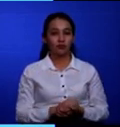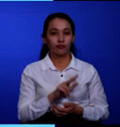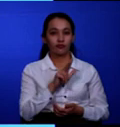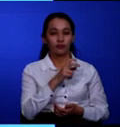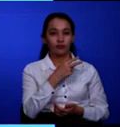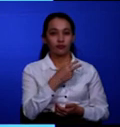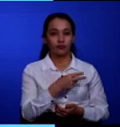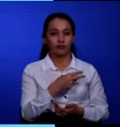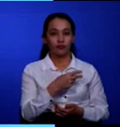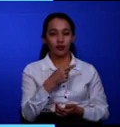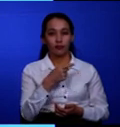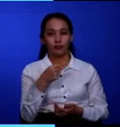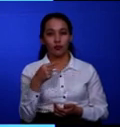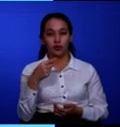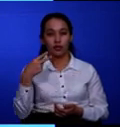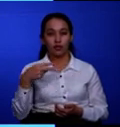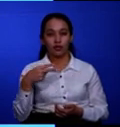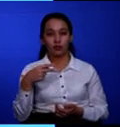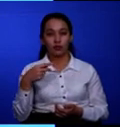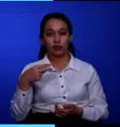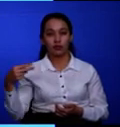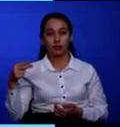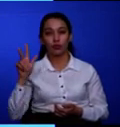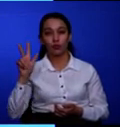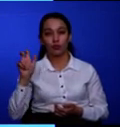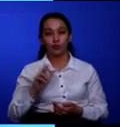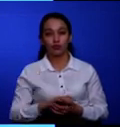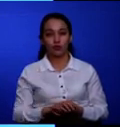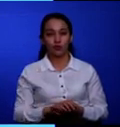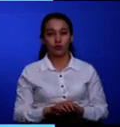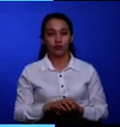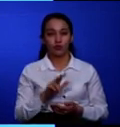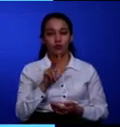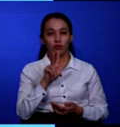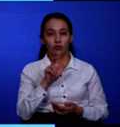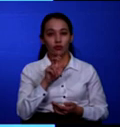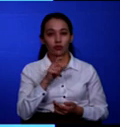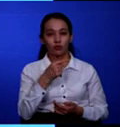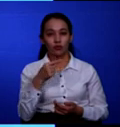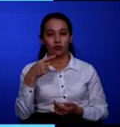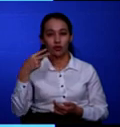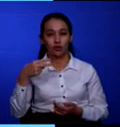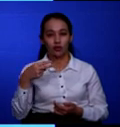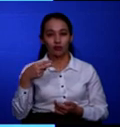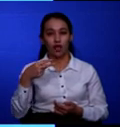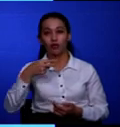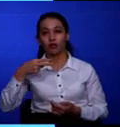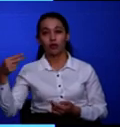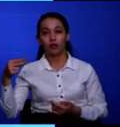320 bilan 20 ning ayirmasi 300 bo'ladi. 300 va 20 ning ayirmasi 280